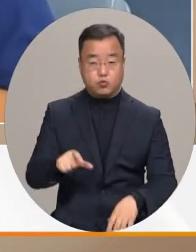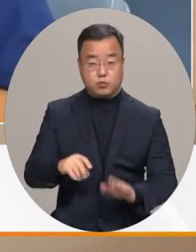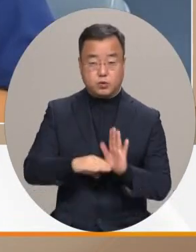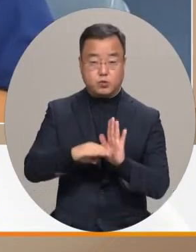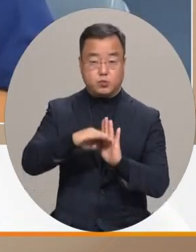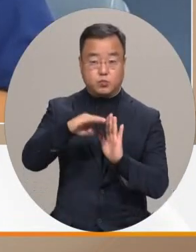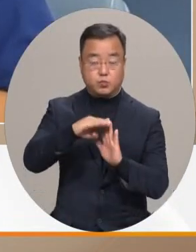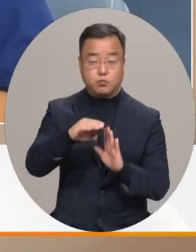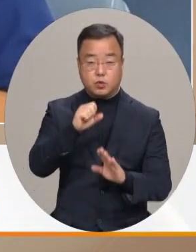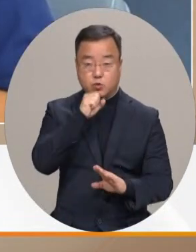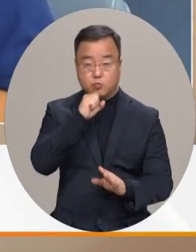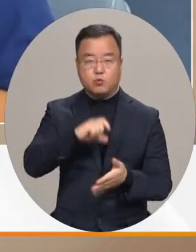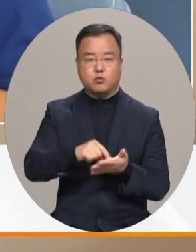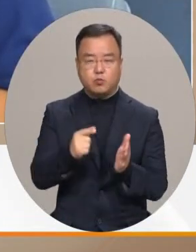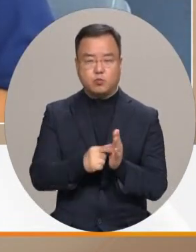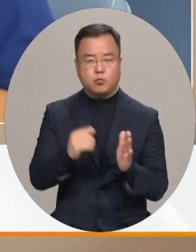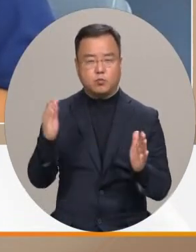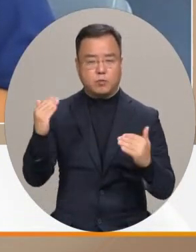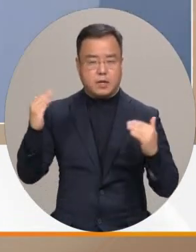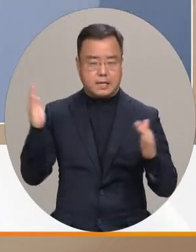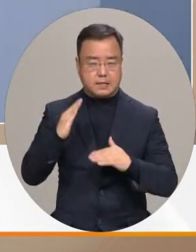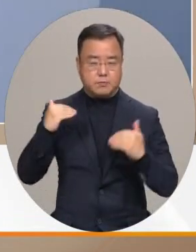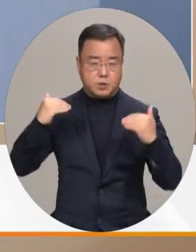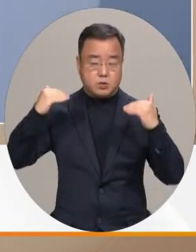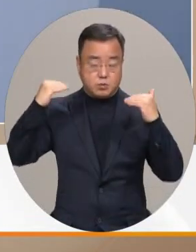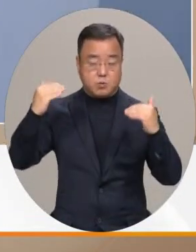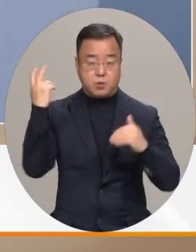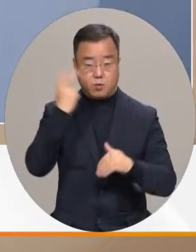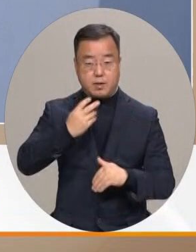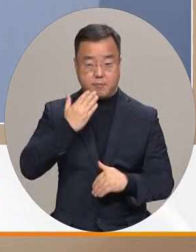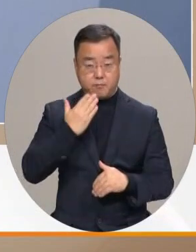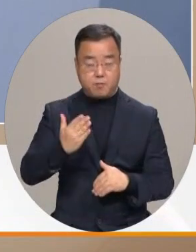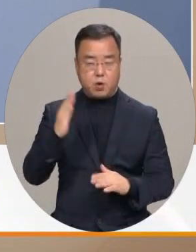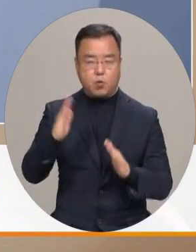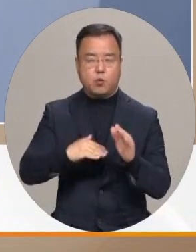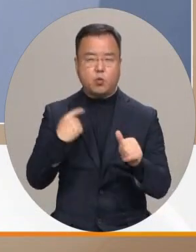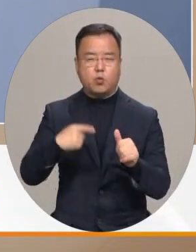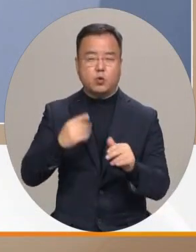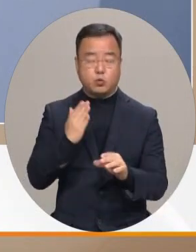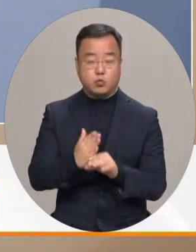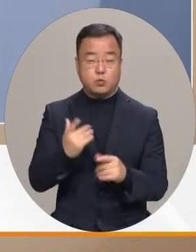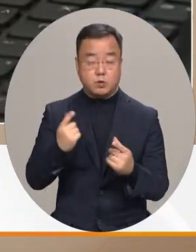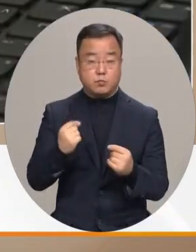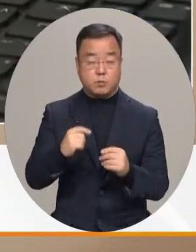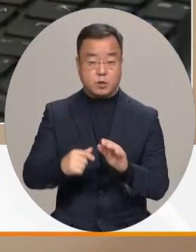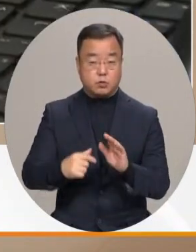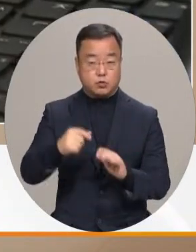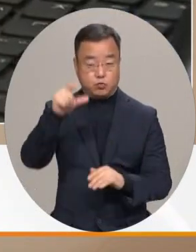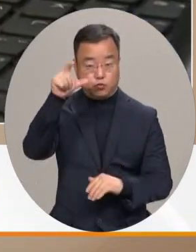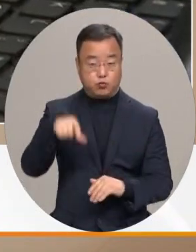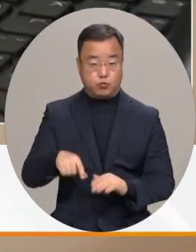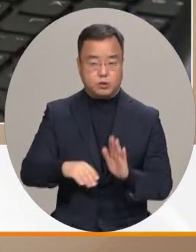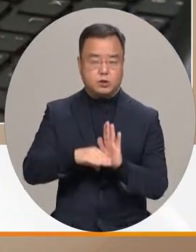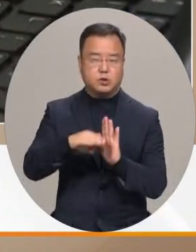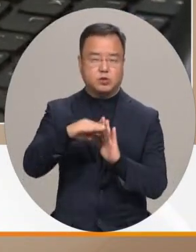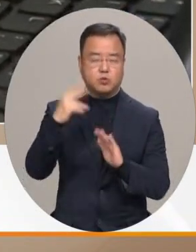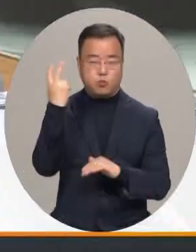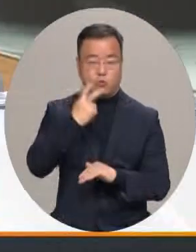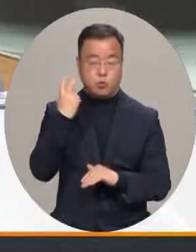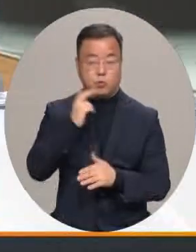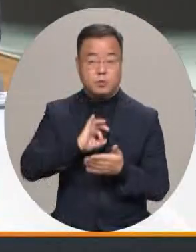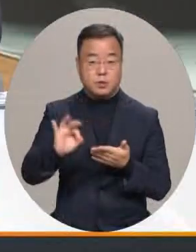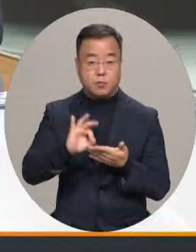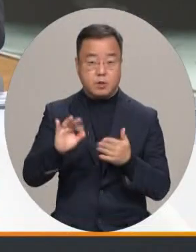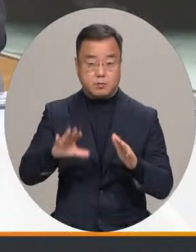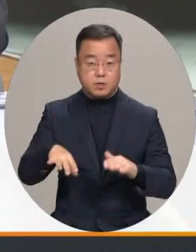성장 경로를 관리하고 있는데 한국 공교육에서 이처럼 대규모 수직 척도를 사용하는 건 이번이 처음입니다 예